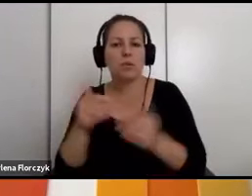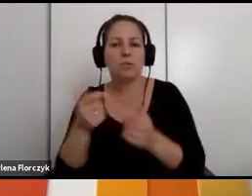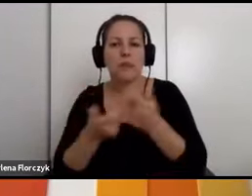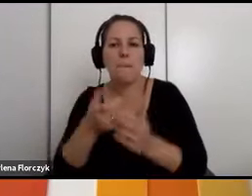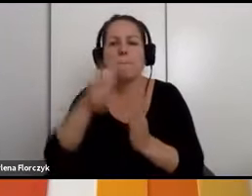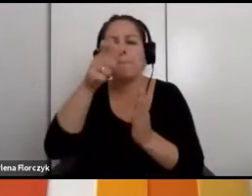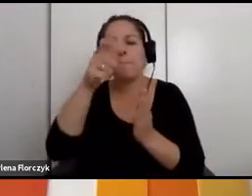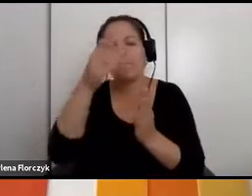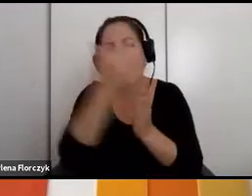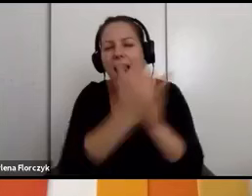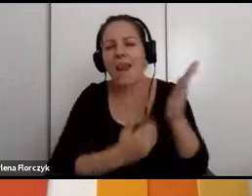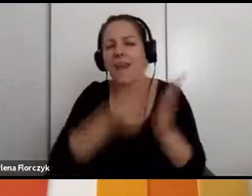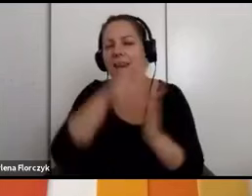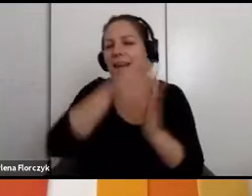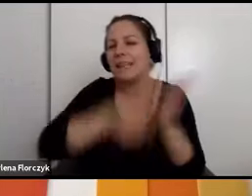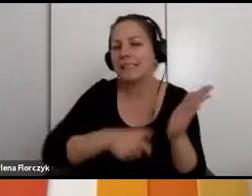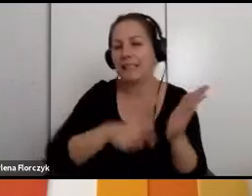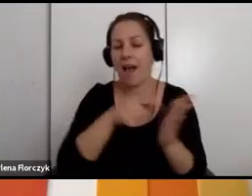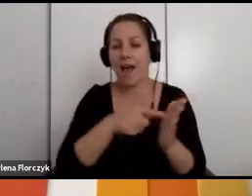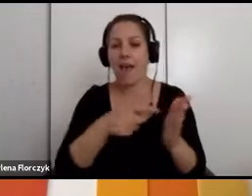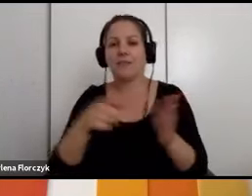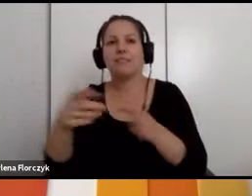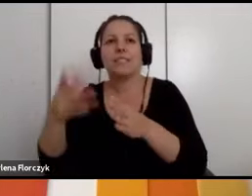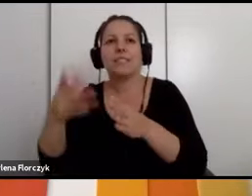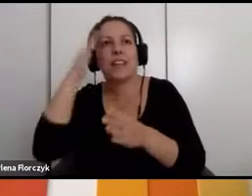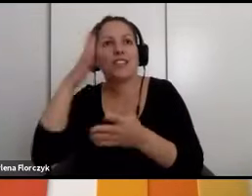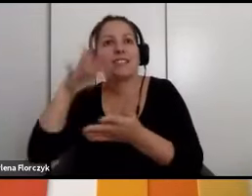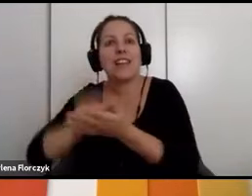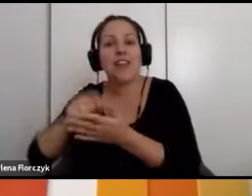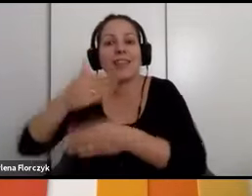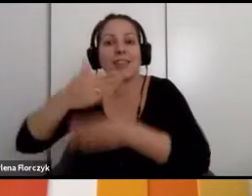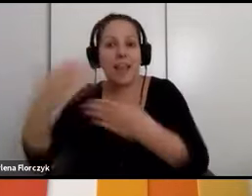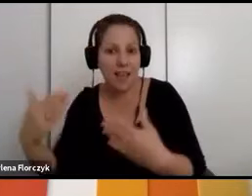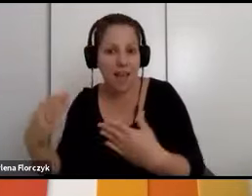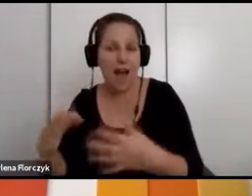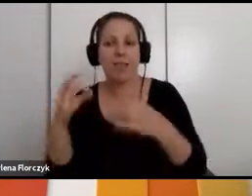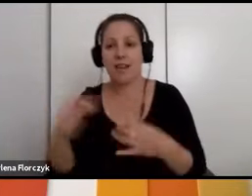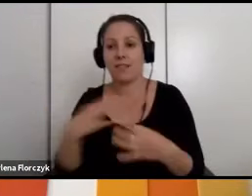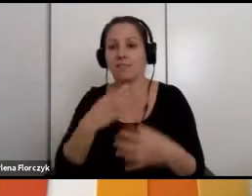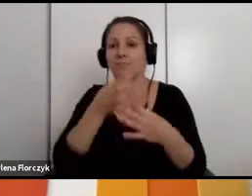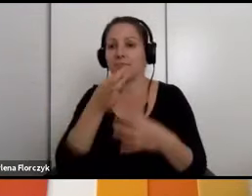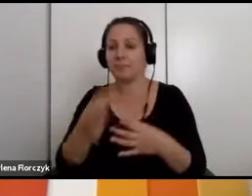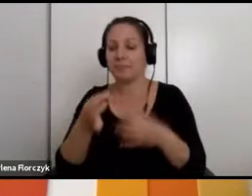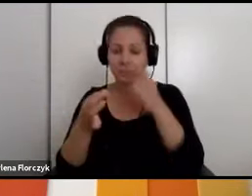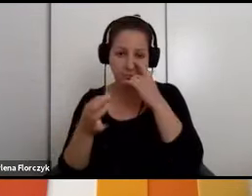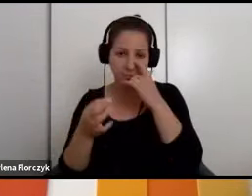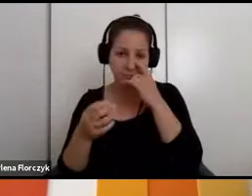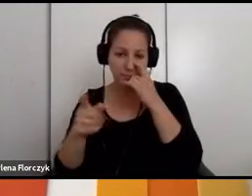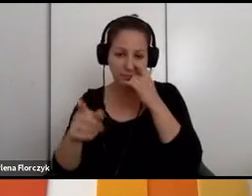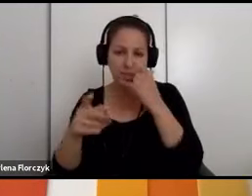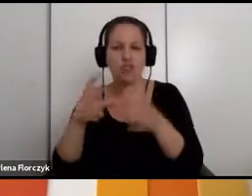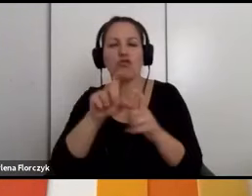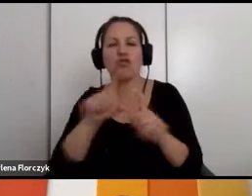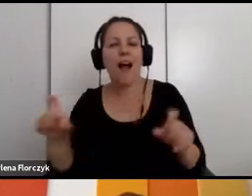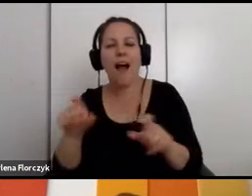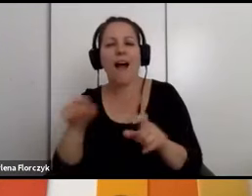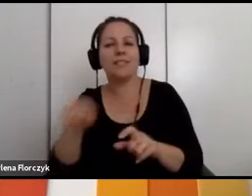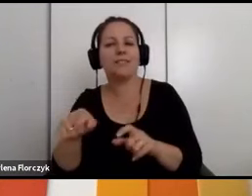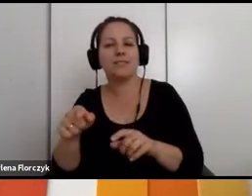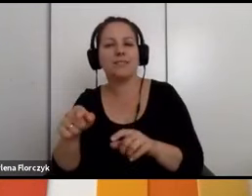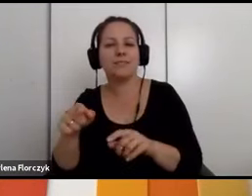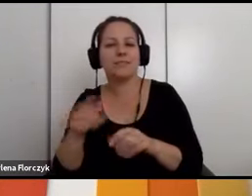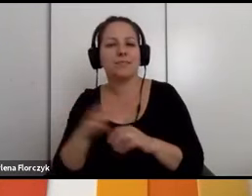bazę. Jak wiecie o jakichś fajnych zajęciach teatralnych, wpisujcie. A teraz chciałabym się odbić do tego czasu, kiedy to już się nie jest